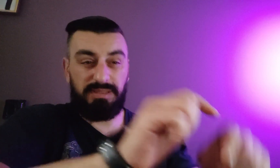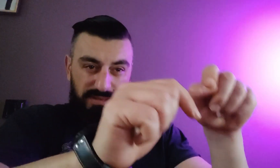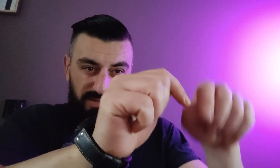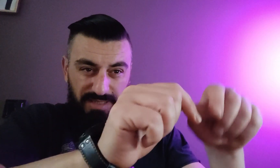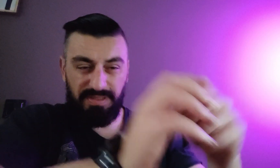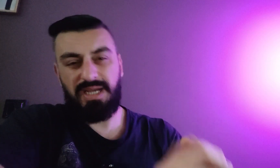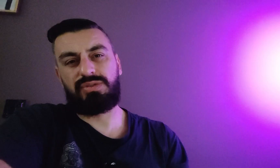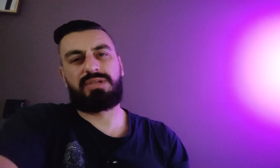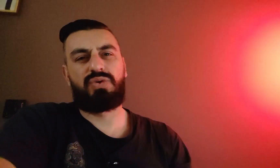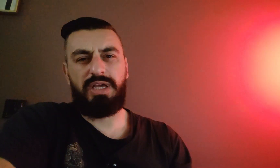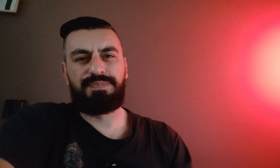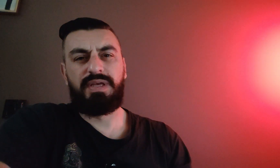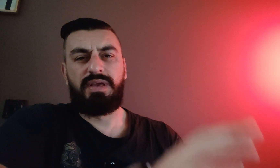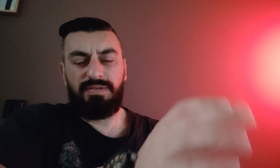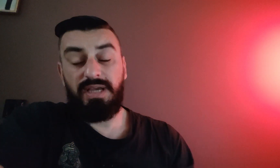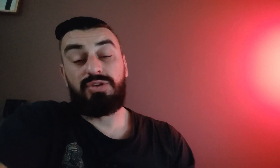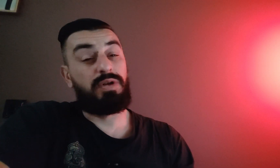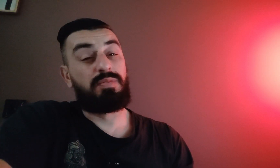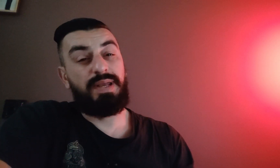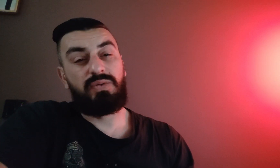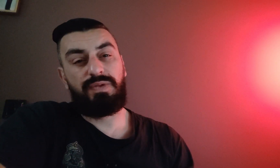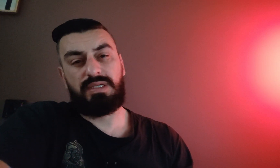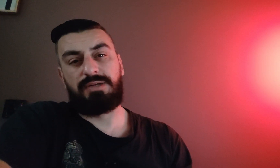άποψή σας Γράφτε την κάτω στα σχόλια Ευχαριστώ πολύ που παρακολουθήσατε